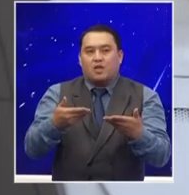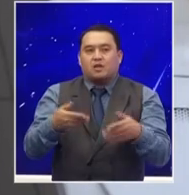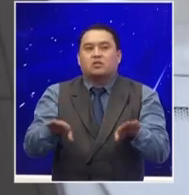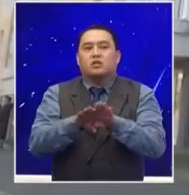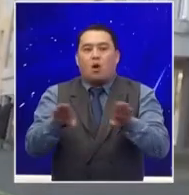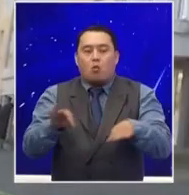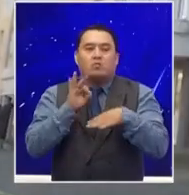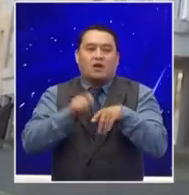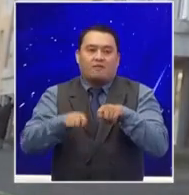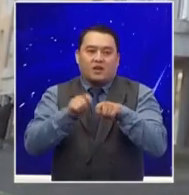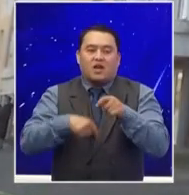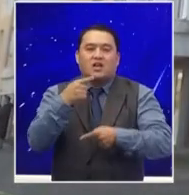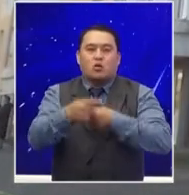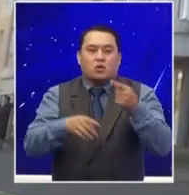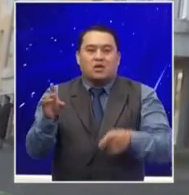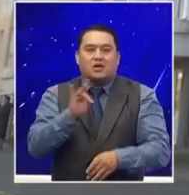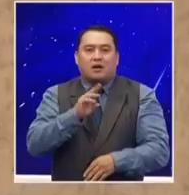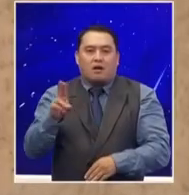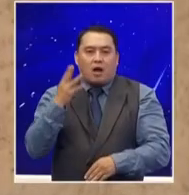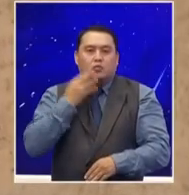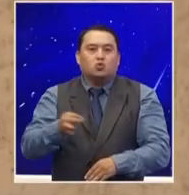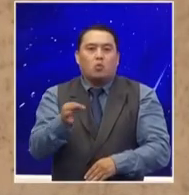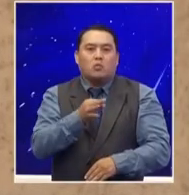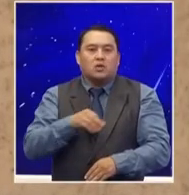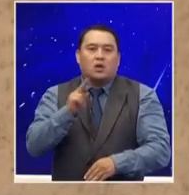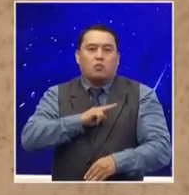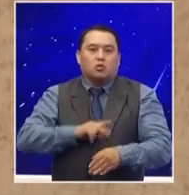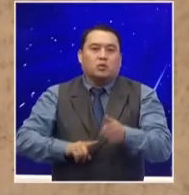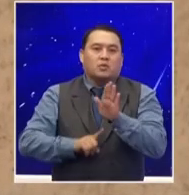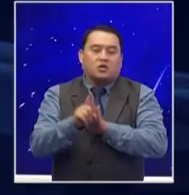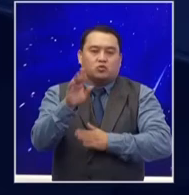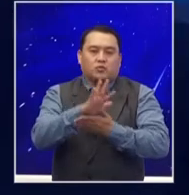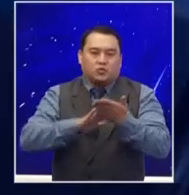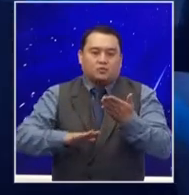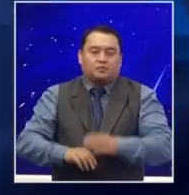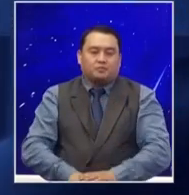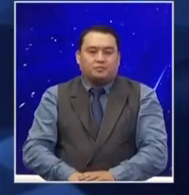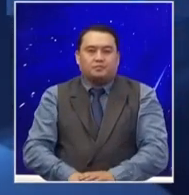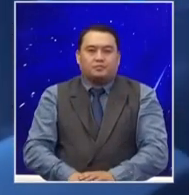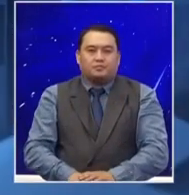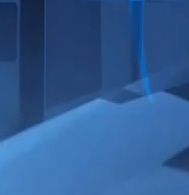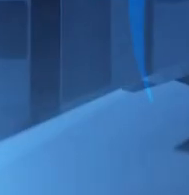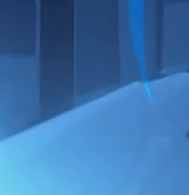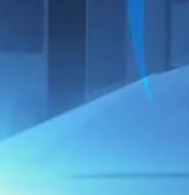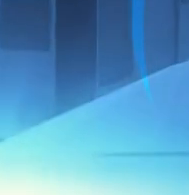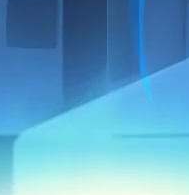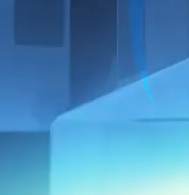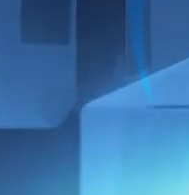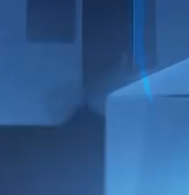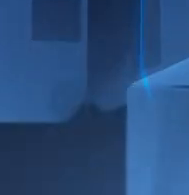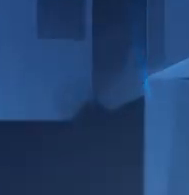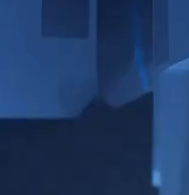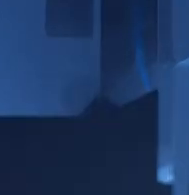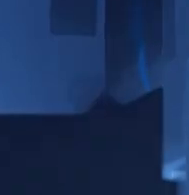подобные рейды проводятся регулярно по всей стране. В Алматинской области работа продолжится и далее. Алексей Яйцу, Ерлан Азамбай, телеканал ЖТСУ.